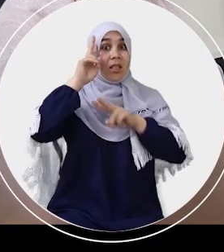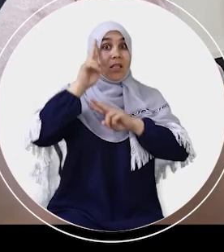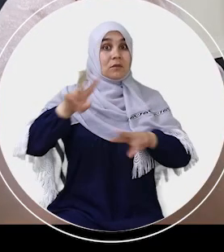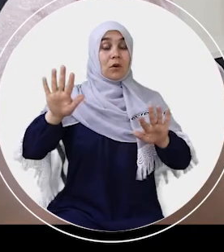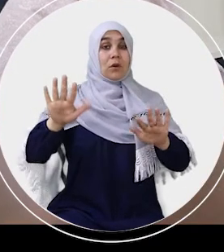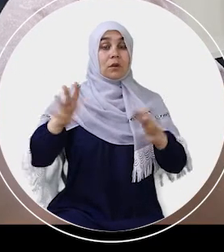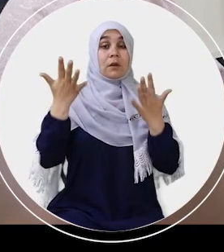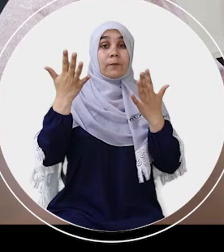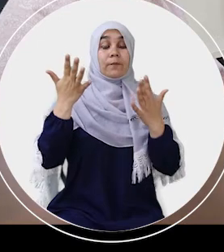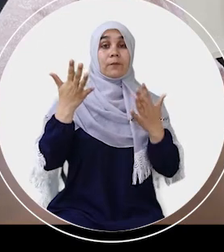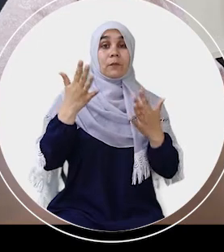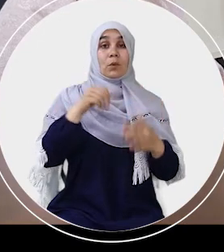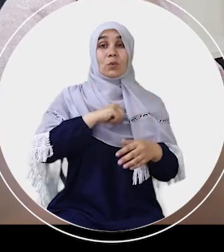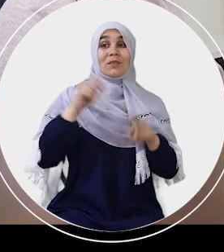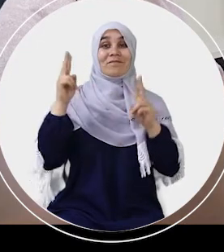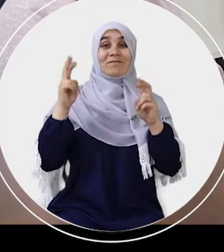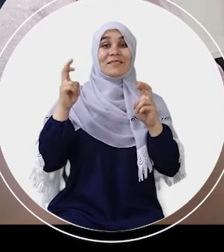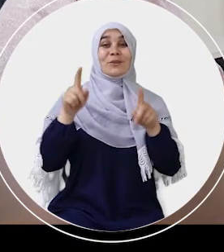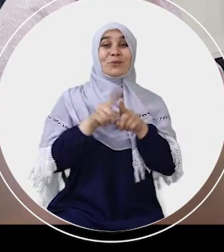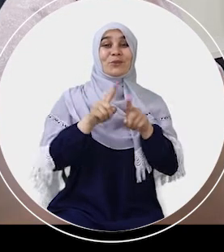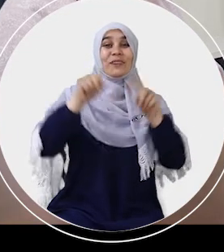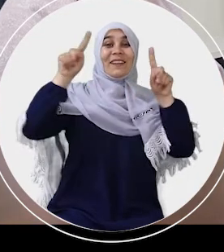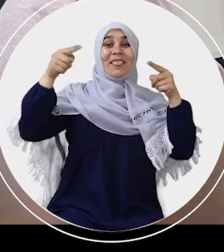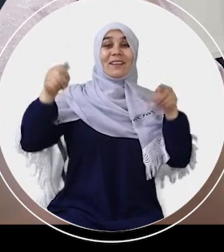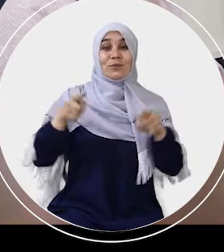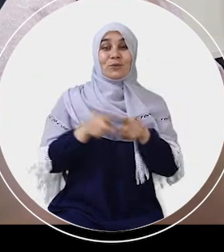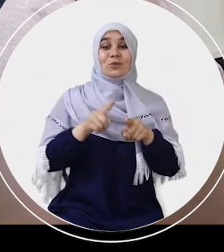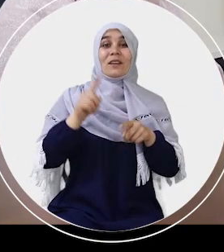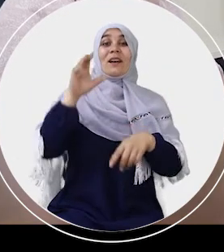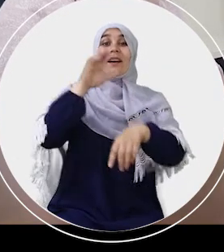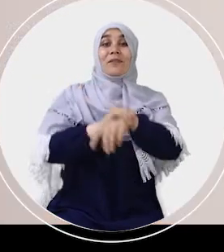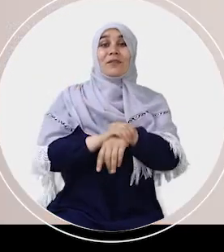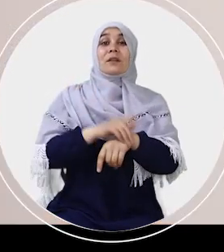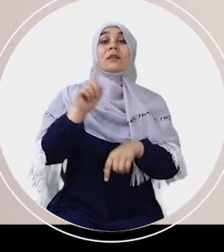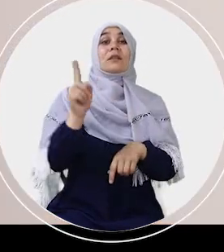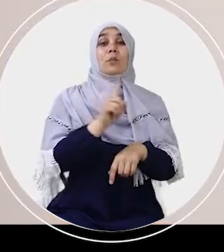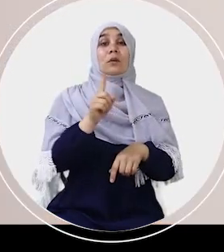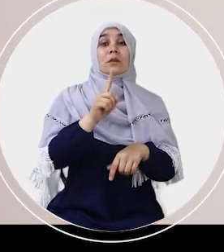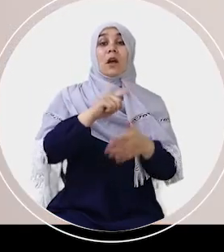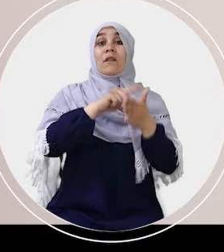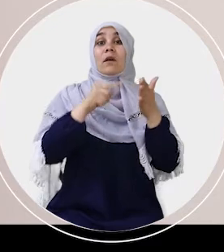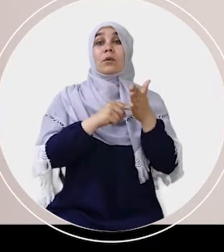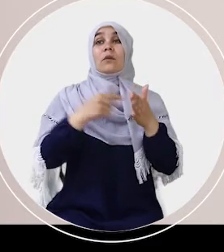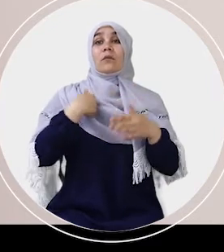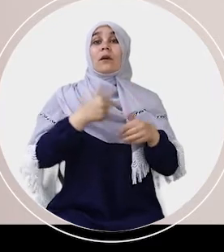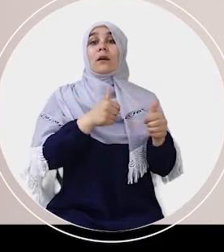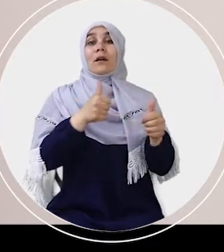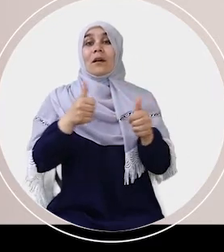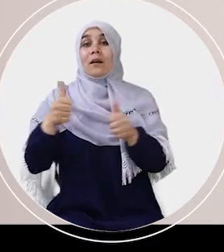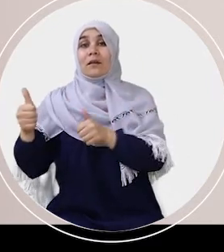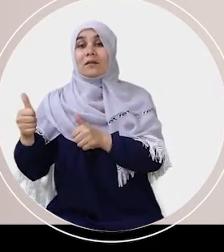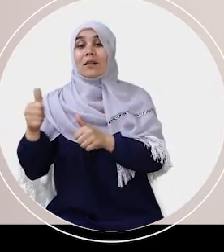holda qo'shtirnoqda qopqonga ilinib qolishdi. Ya'ni ular ijobiy javob berib turib,